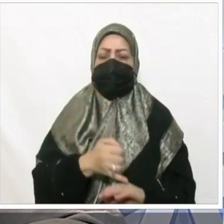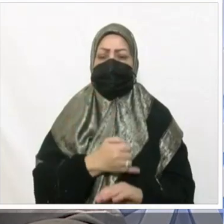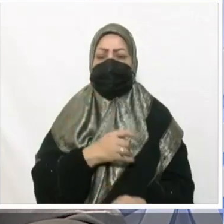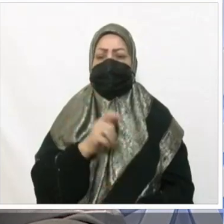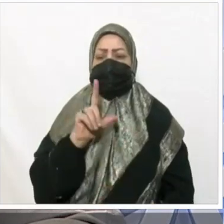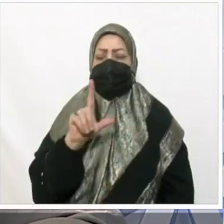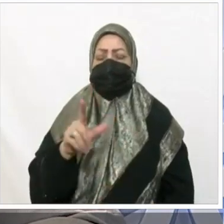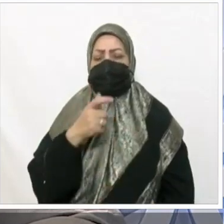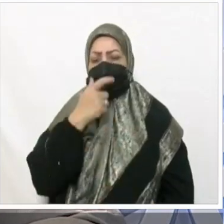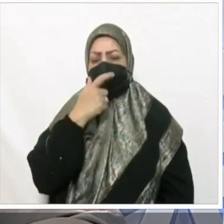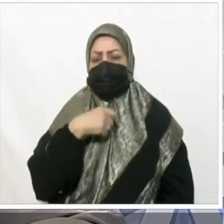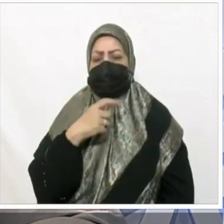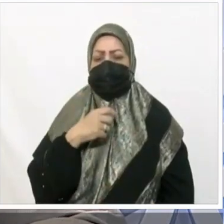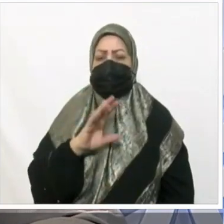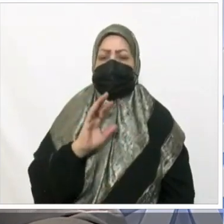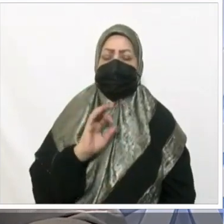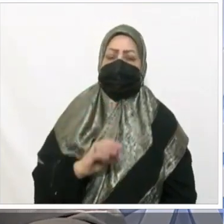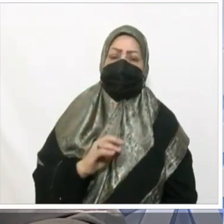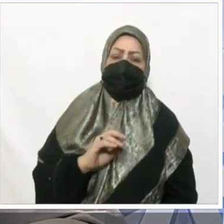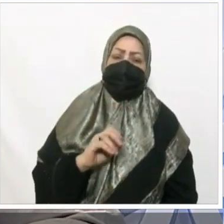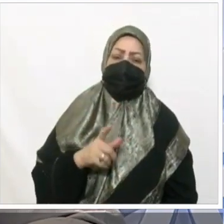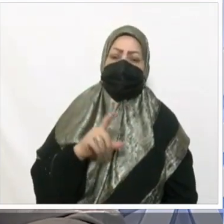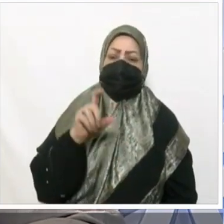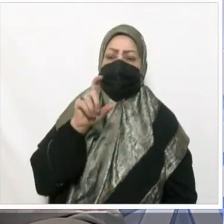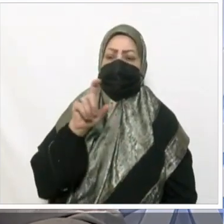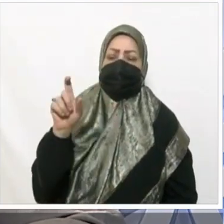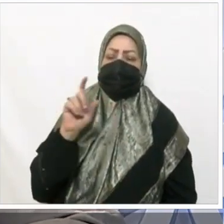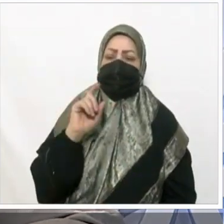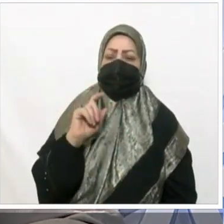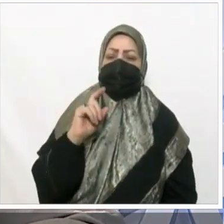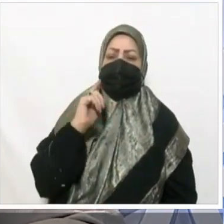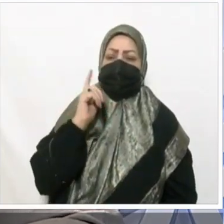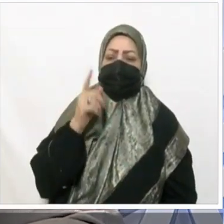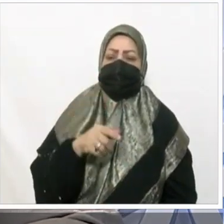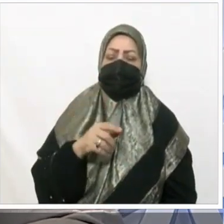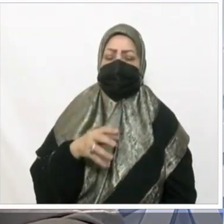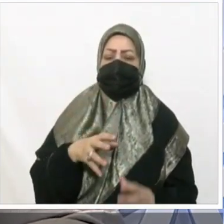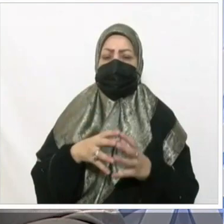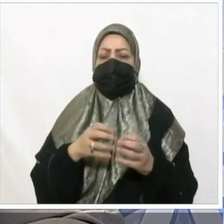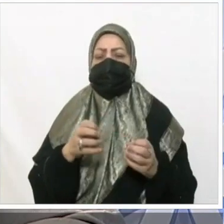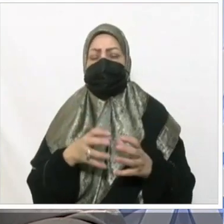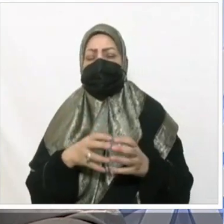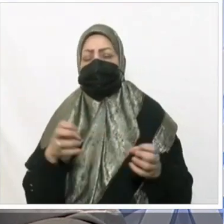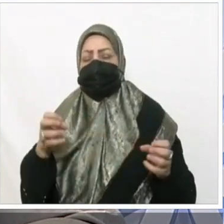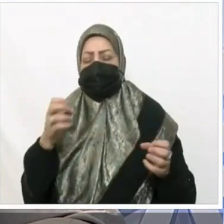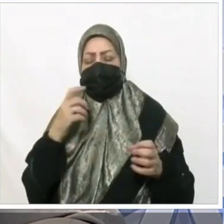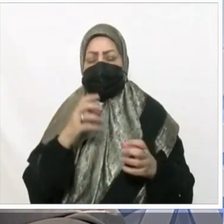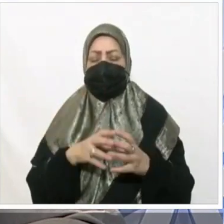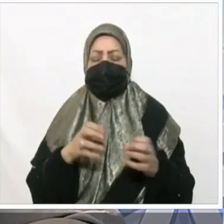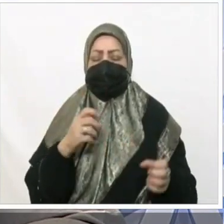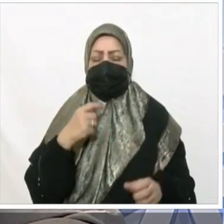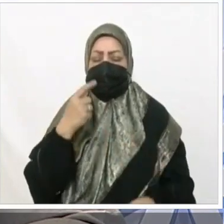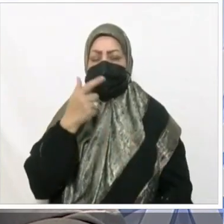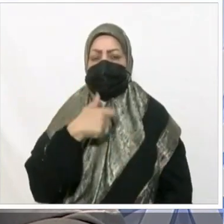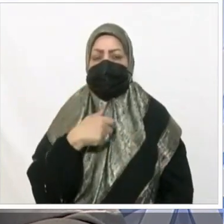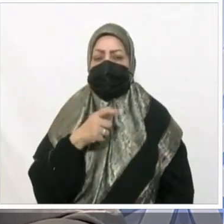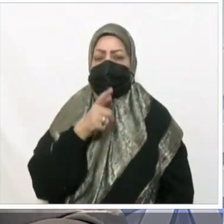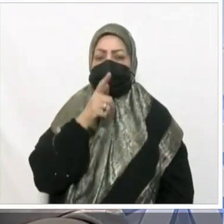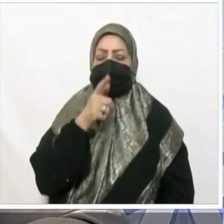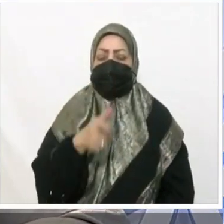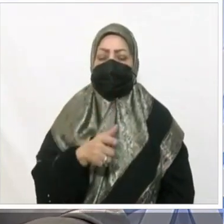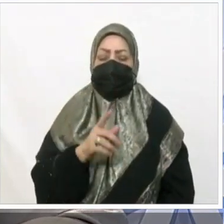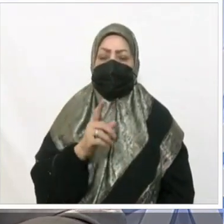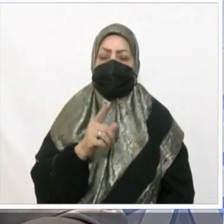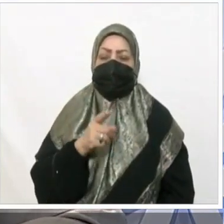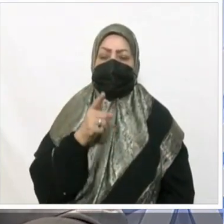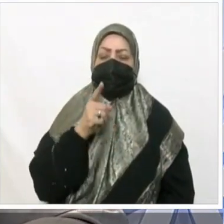الحديث، قال هذا الحديث عند جماهير الفقهاء من السلف والخلف